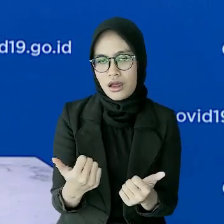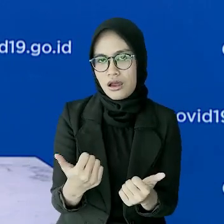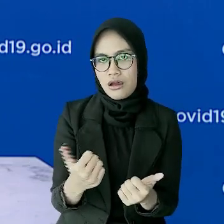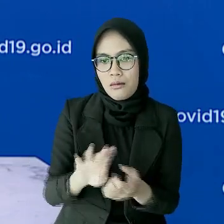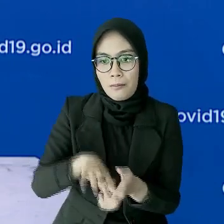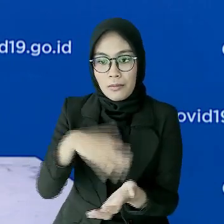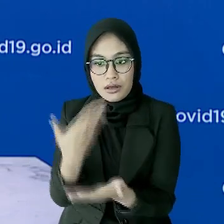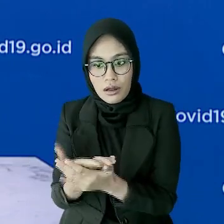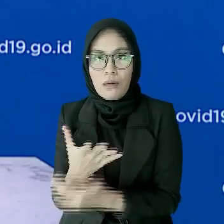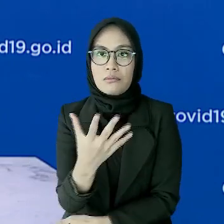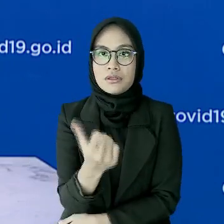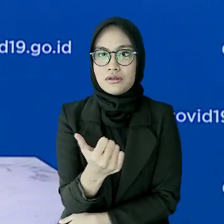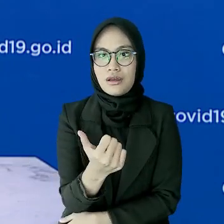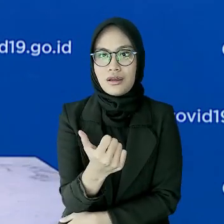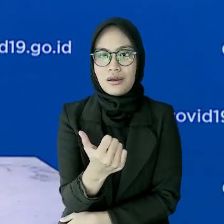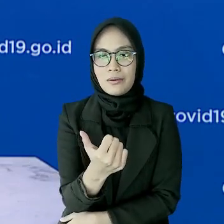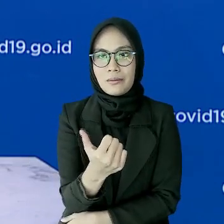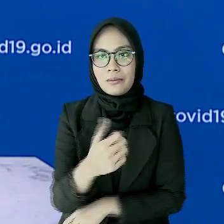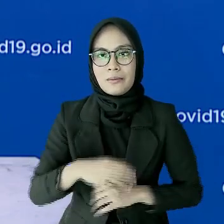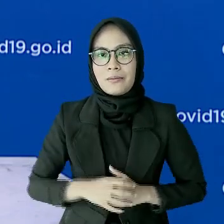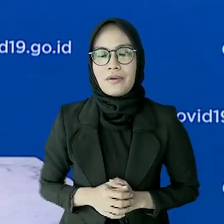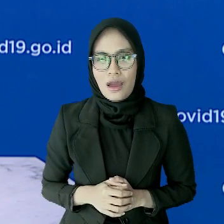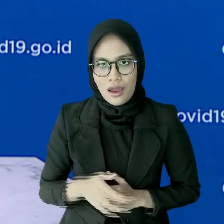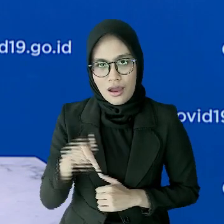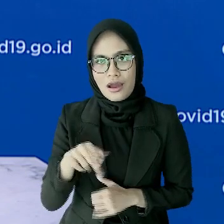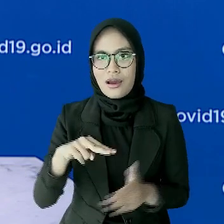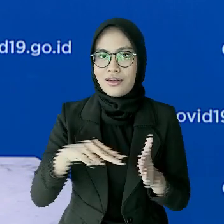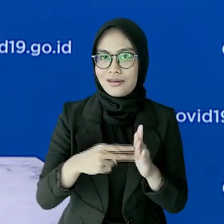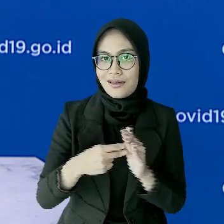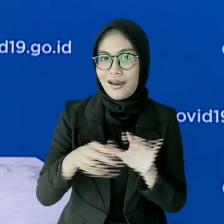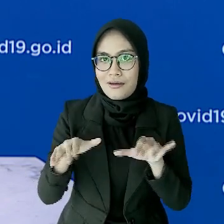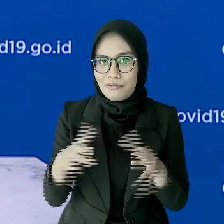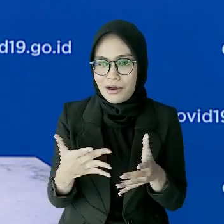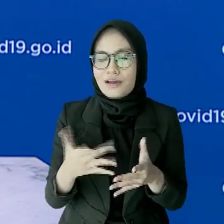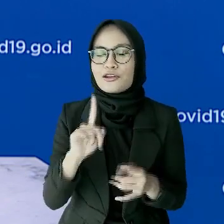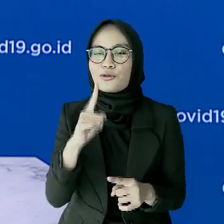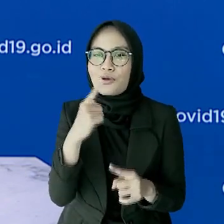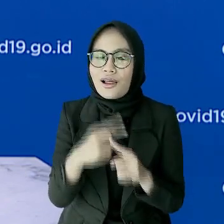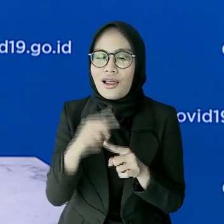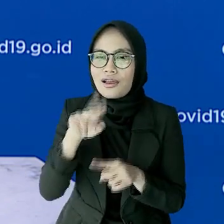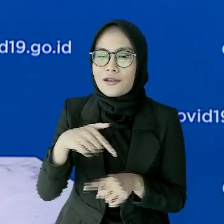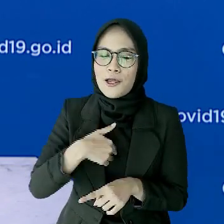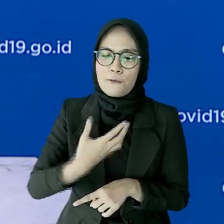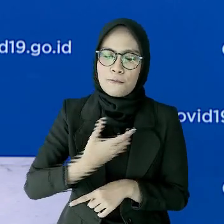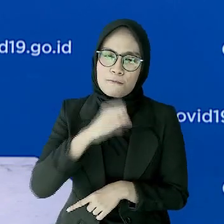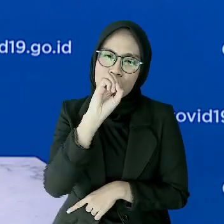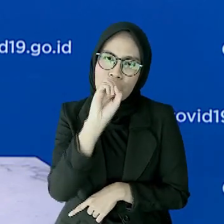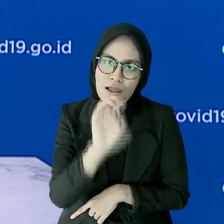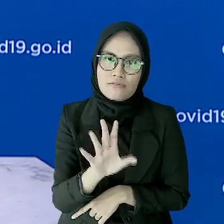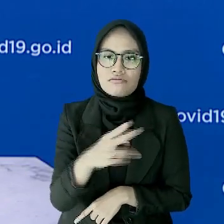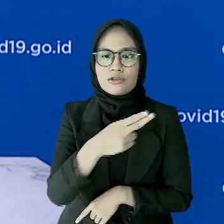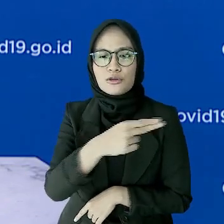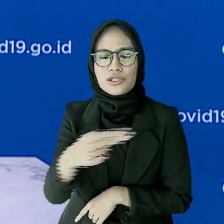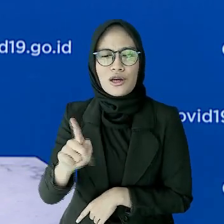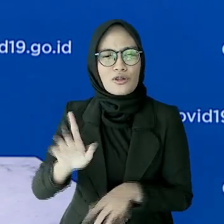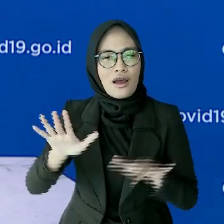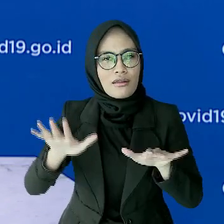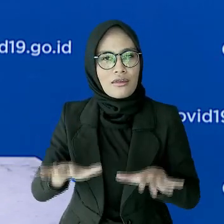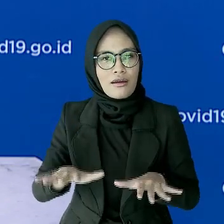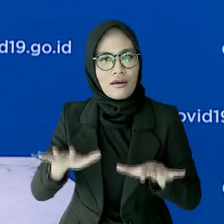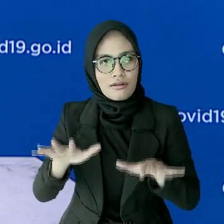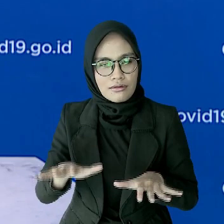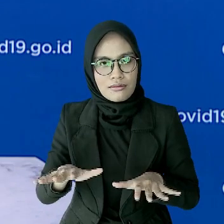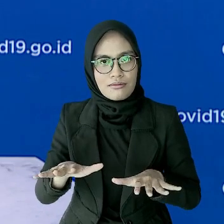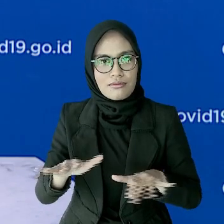kematian akibat COVID-19. Untuk itu, sekali lagi, Indonesia perlu berhati-hati dan penuh kewaspadaan